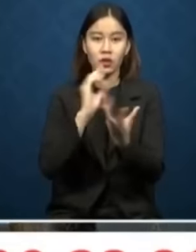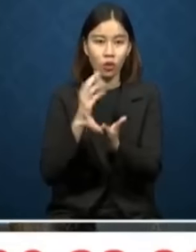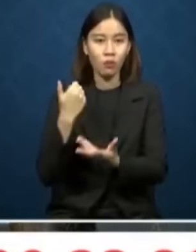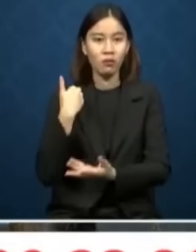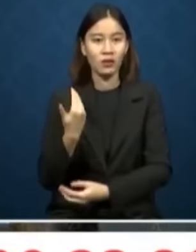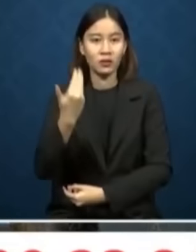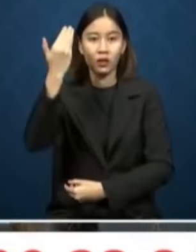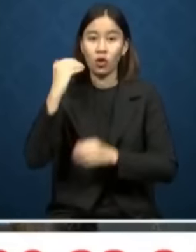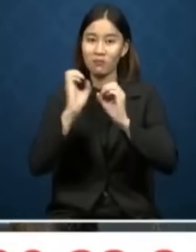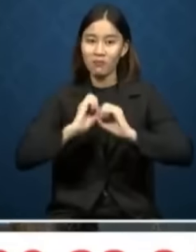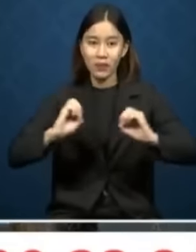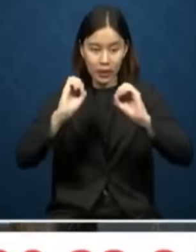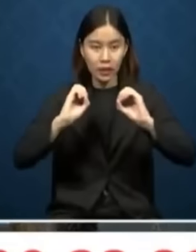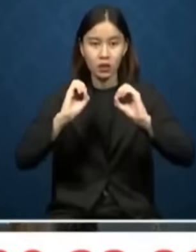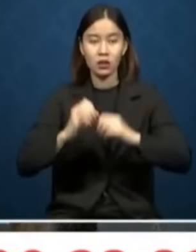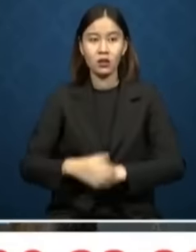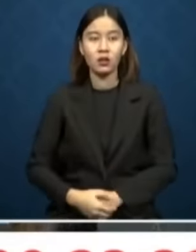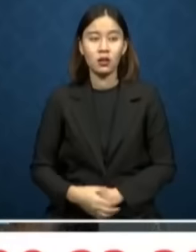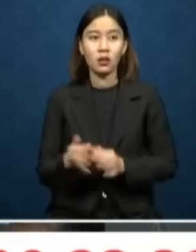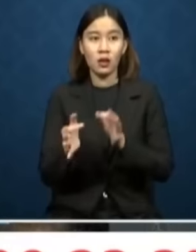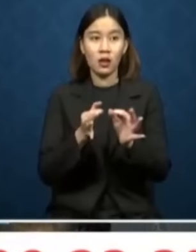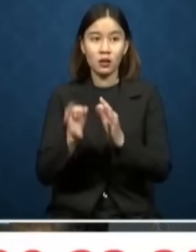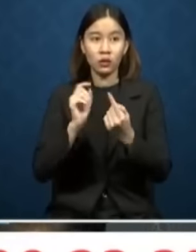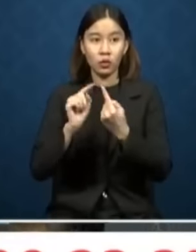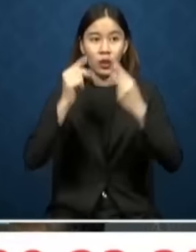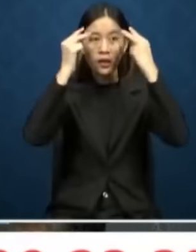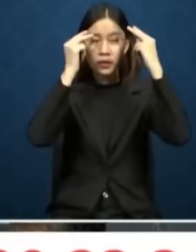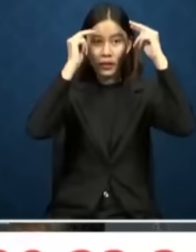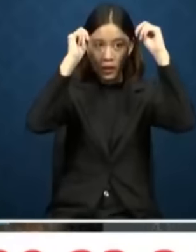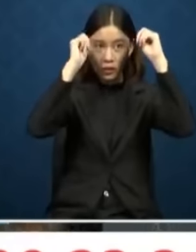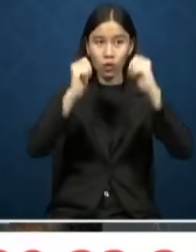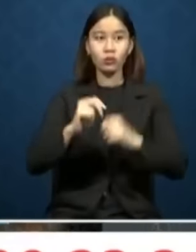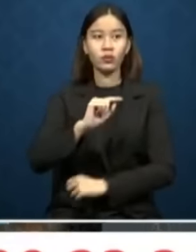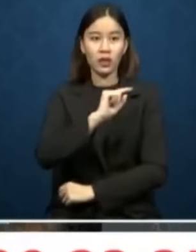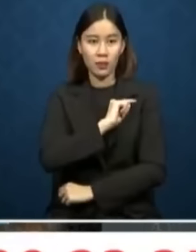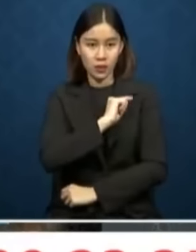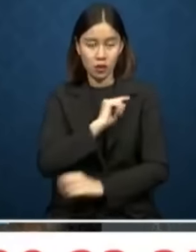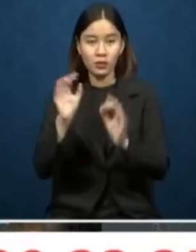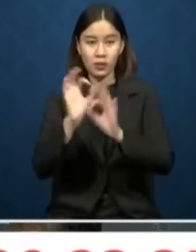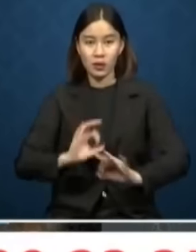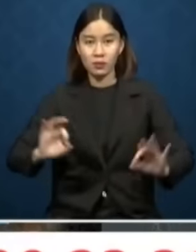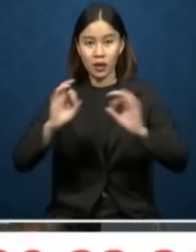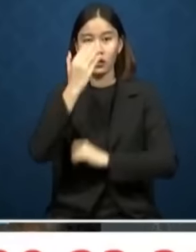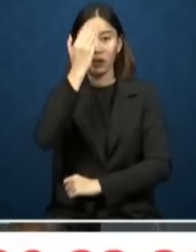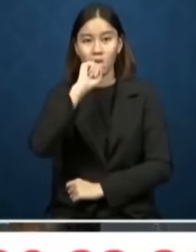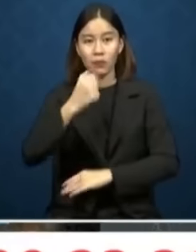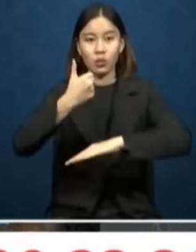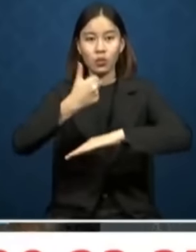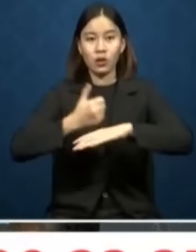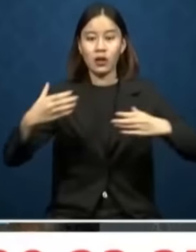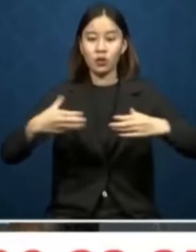คยเกิดขึ้นมาก่อนกราบเรียนว่าท่านนายกมีส่วนรับผิดชอบสำคัญในฐานะหัวหน้ารัฐบา